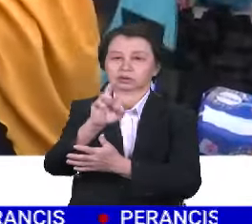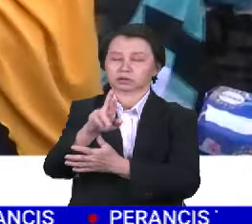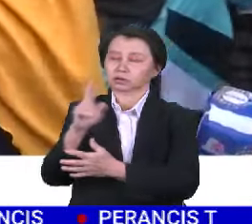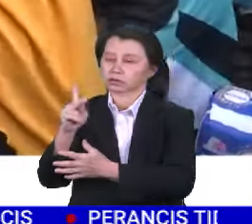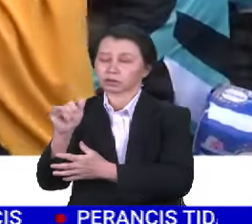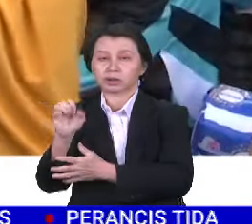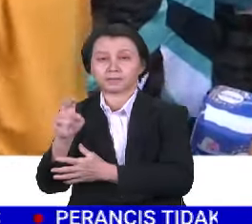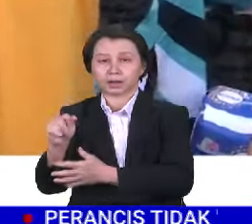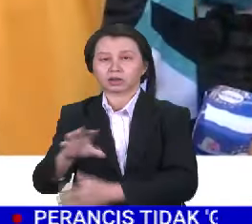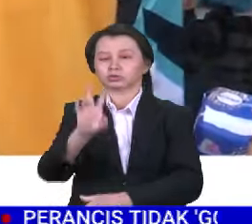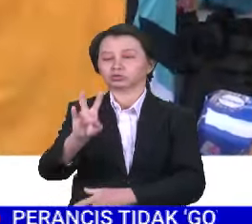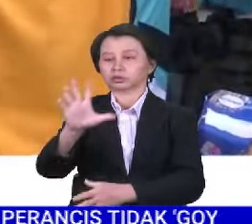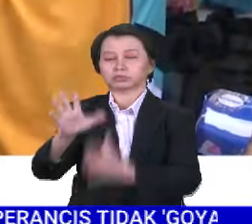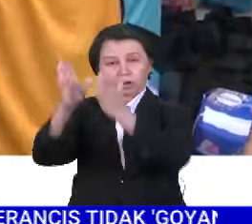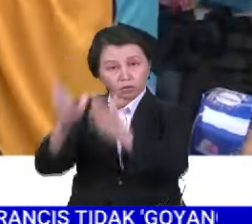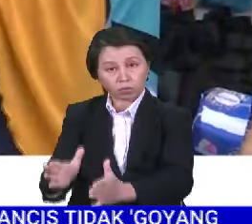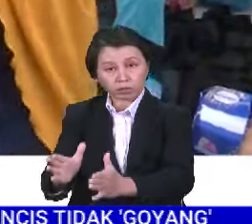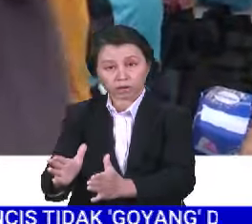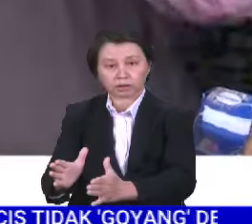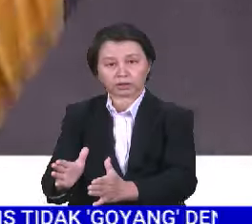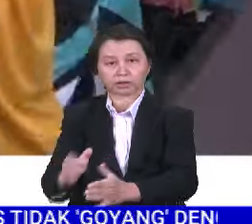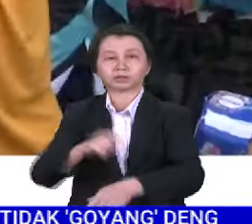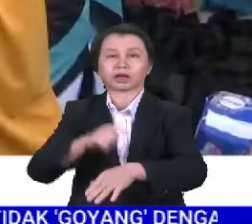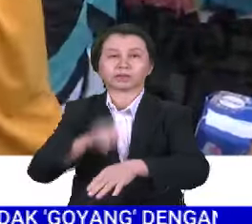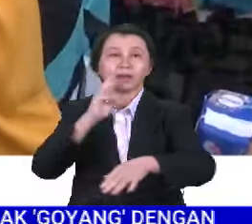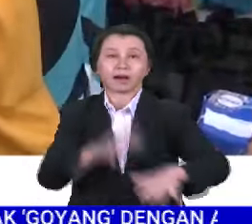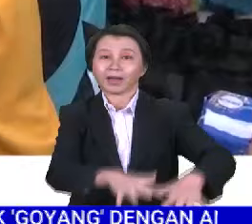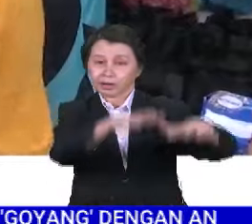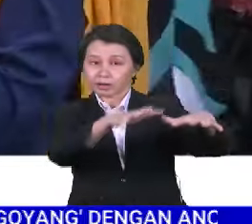untuk seramai 75 orang masa banjir lah.